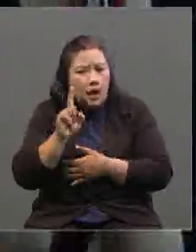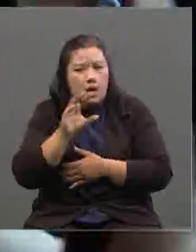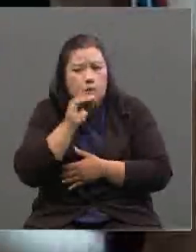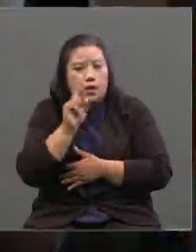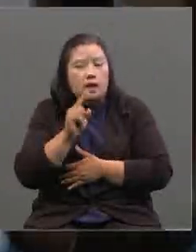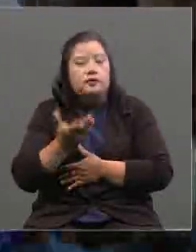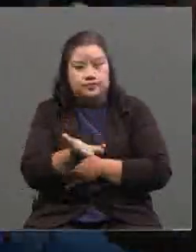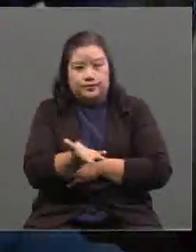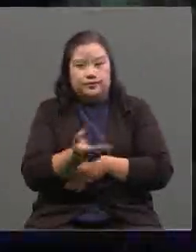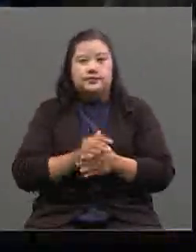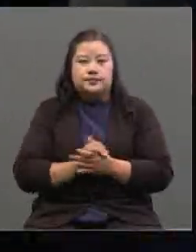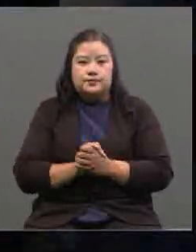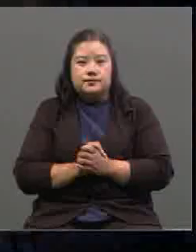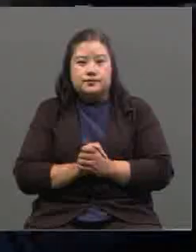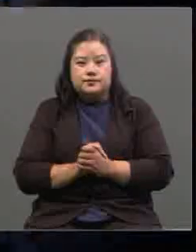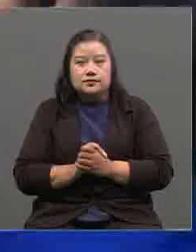เศรษฐาทวีสินกันค่ะ